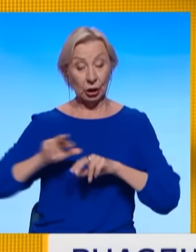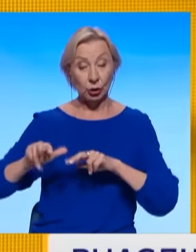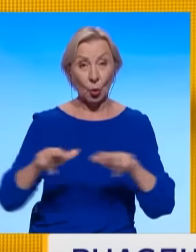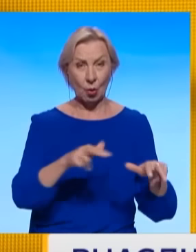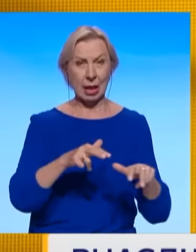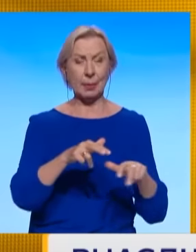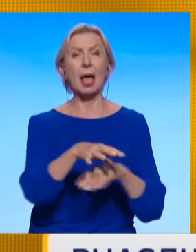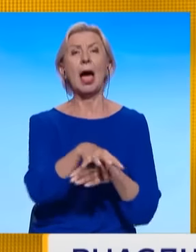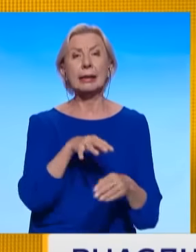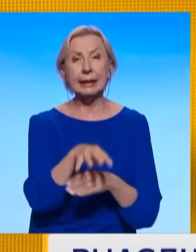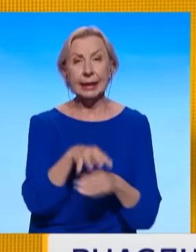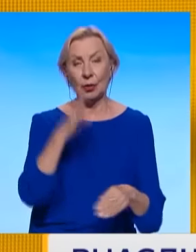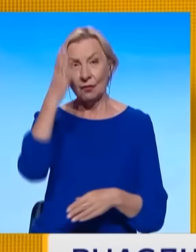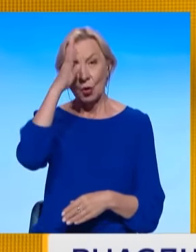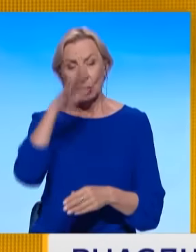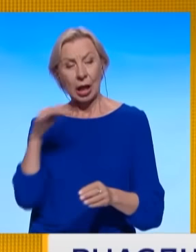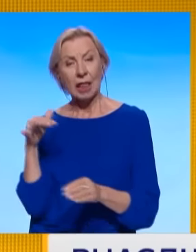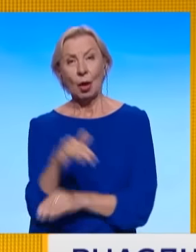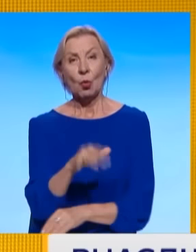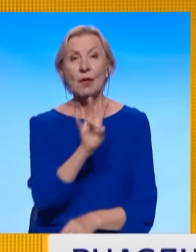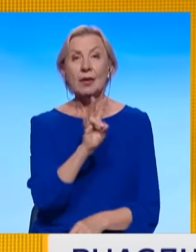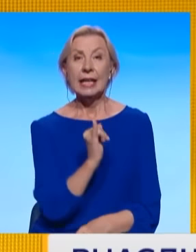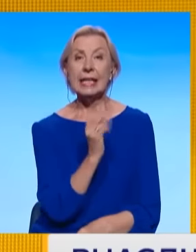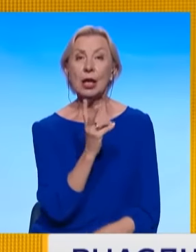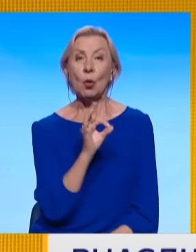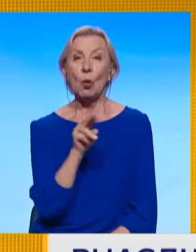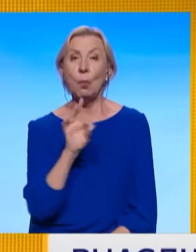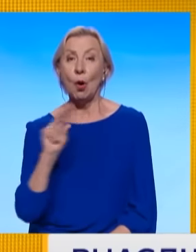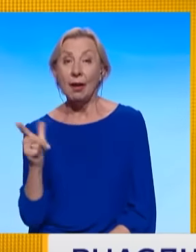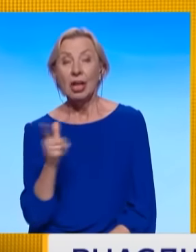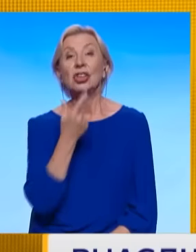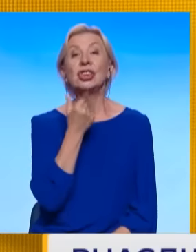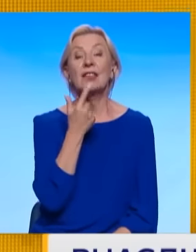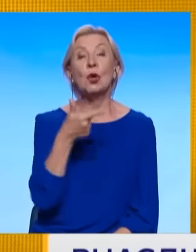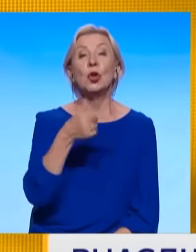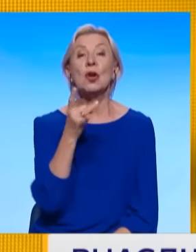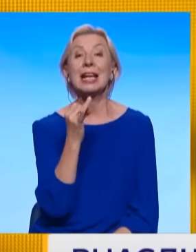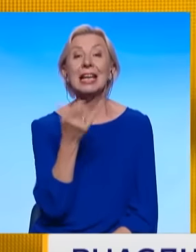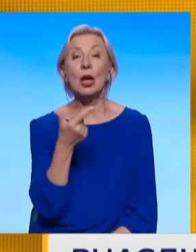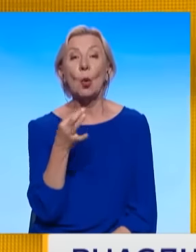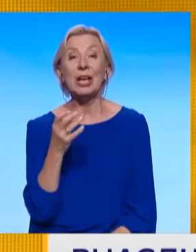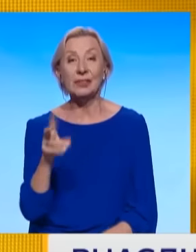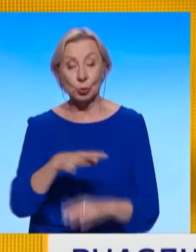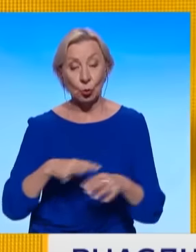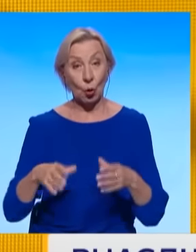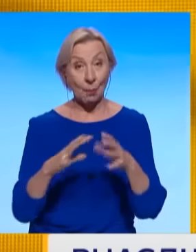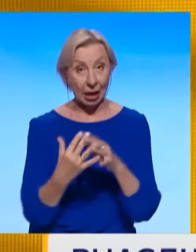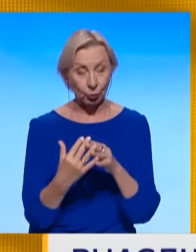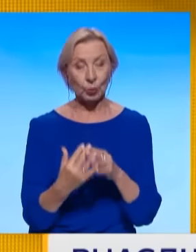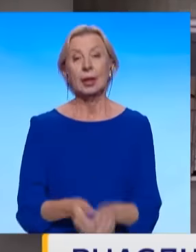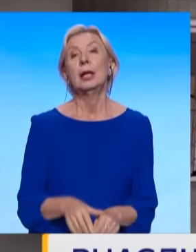артилерією ворог атакував Нікополь та червоно-григорівську громаду за даними Дніпропетровської обласної військової